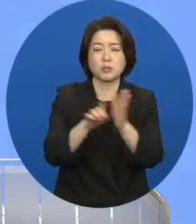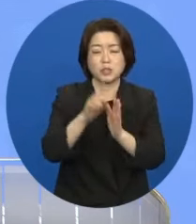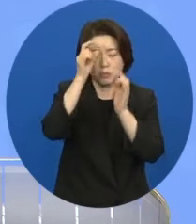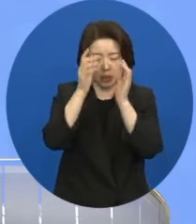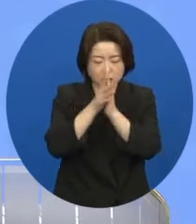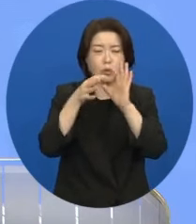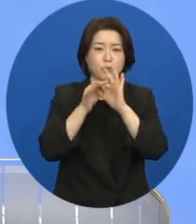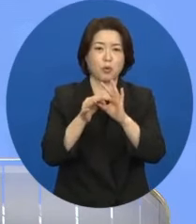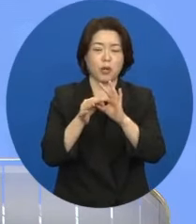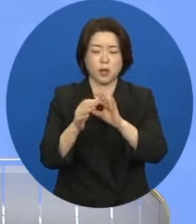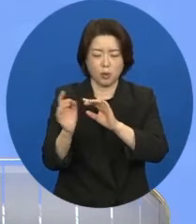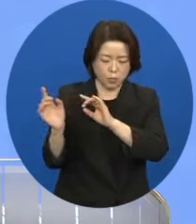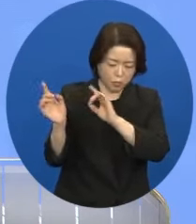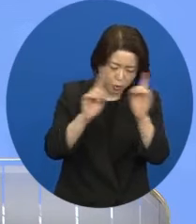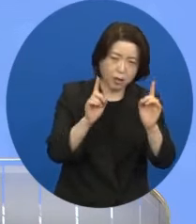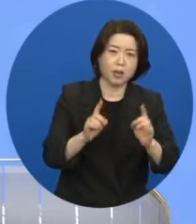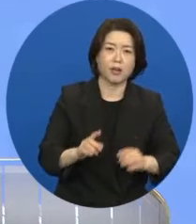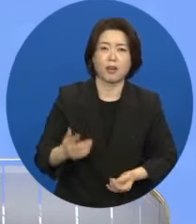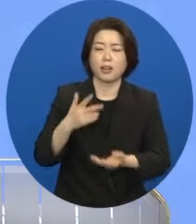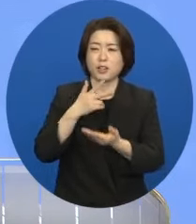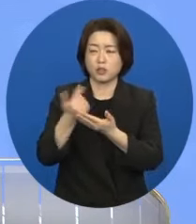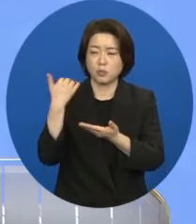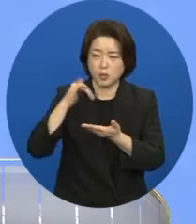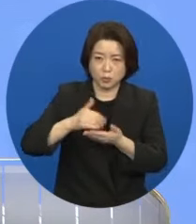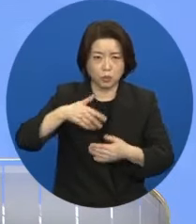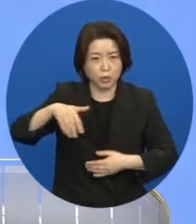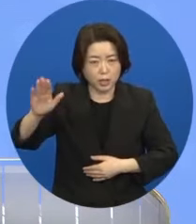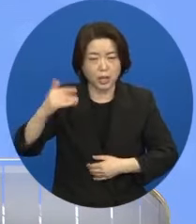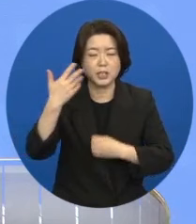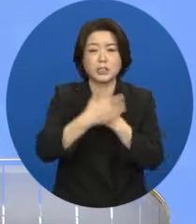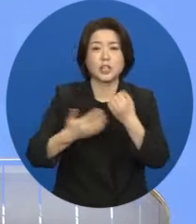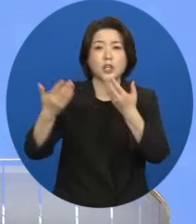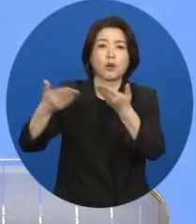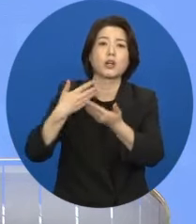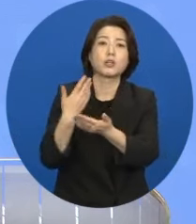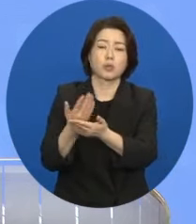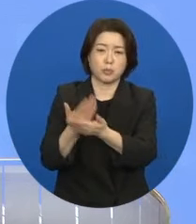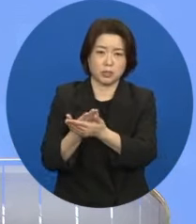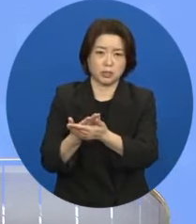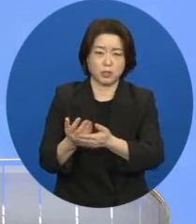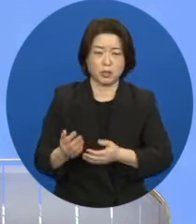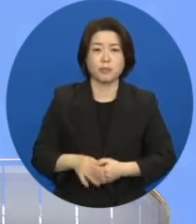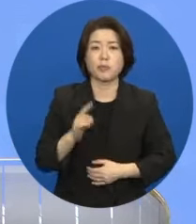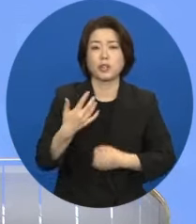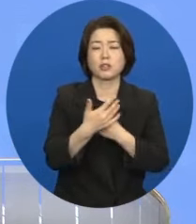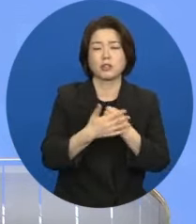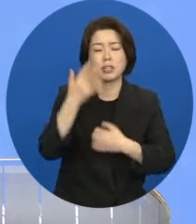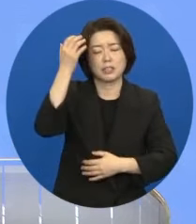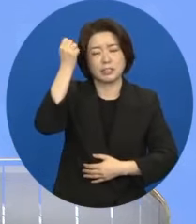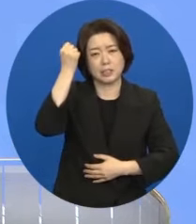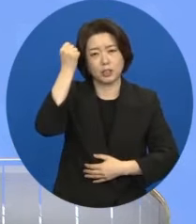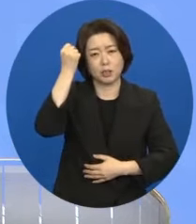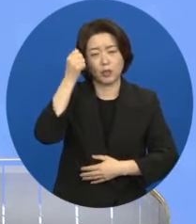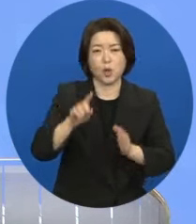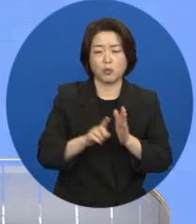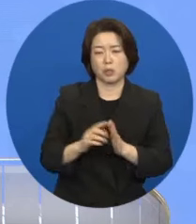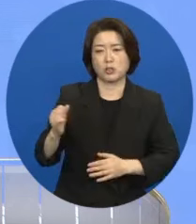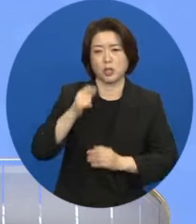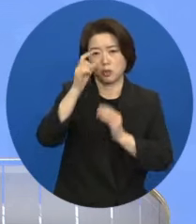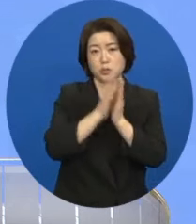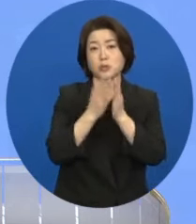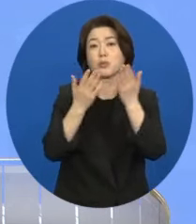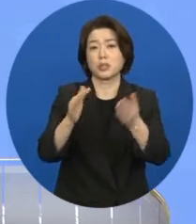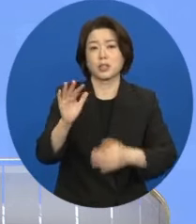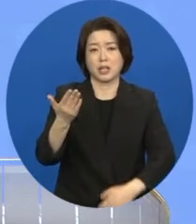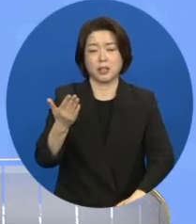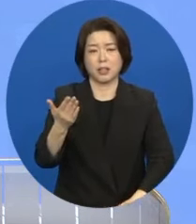통하여 회복되어지고 주님께 돌아가는 은혜를 주시옵소서 그 은혜를 기억하면서 믿음으로 기도를 하게 됩니다